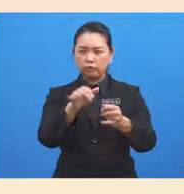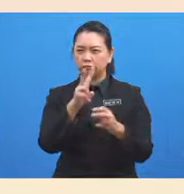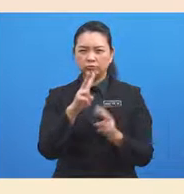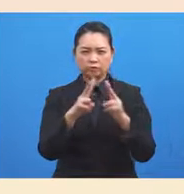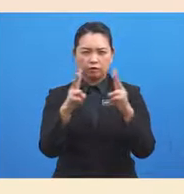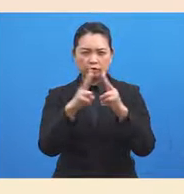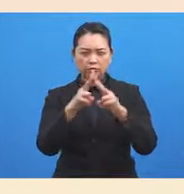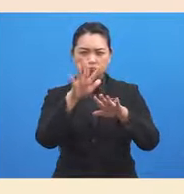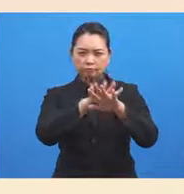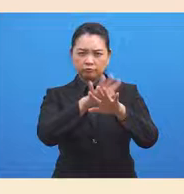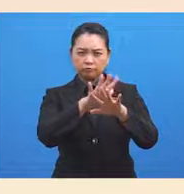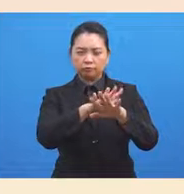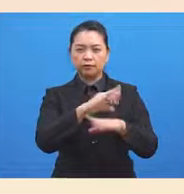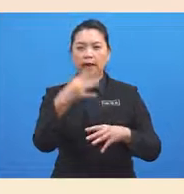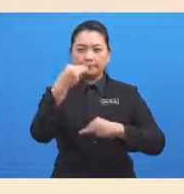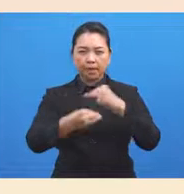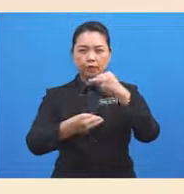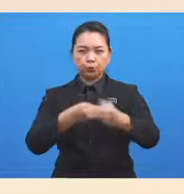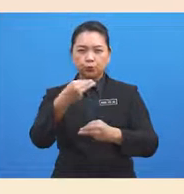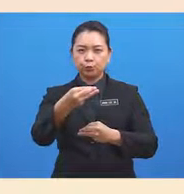padat dan maju.